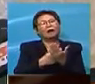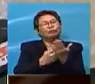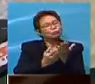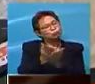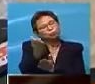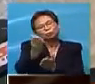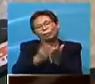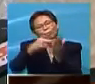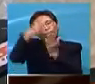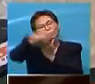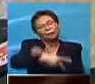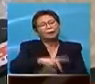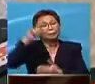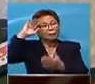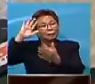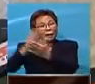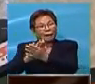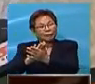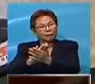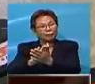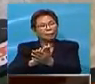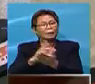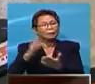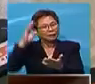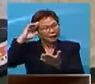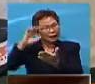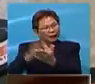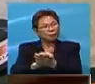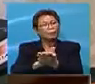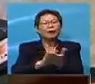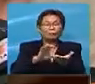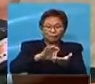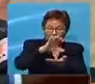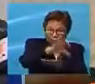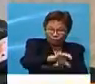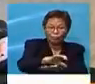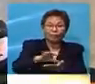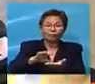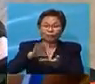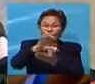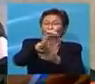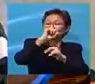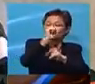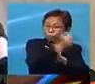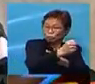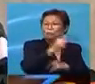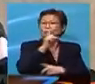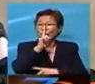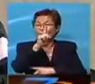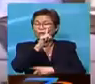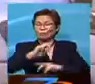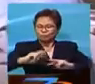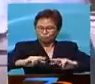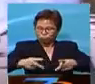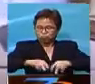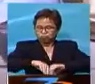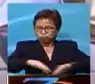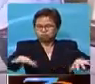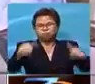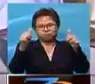kita akan serukan bermna yakin bahawa apa pelaburan ini pelaburan sosial ini memang membawa